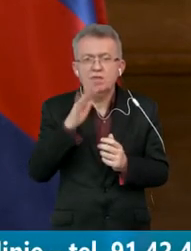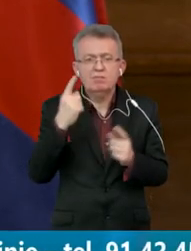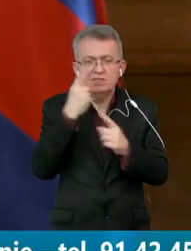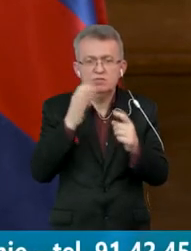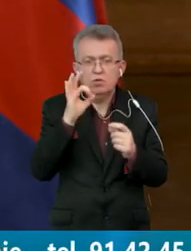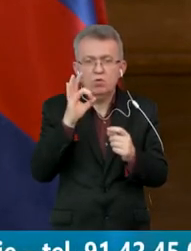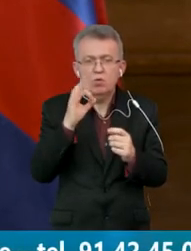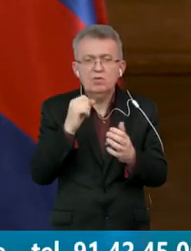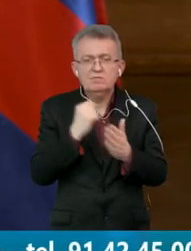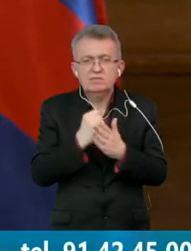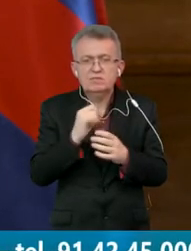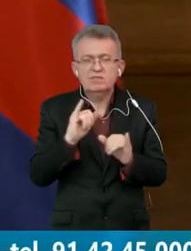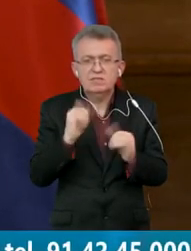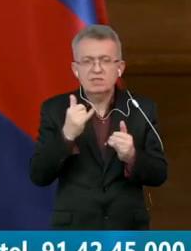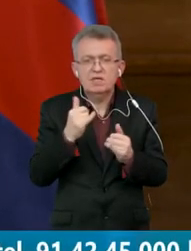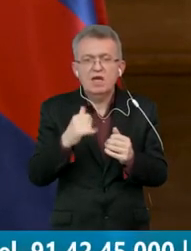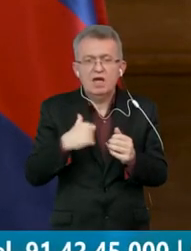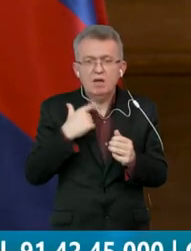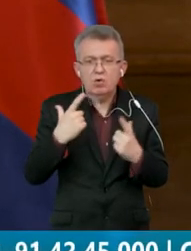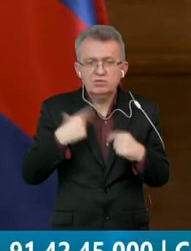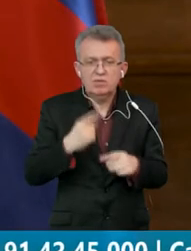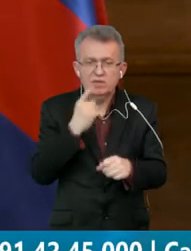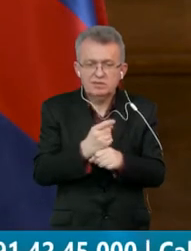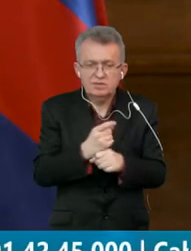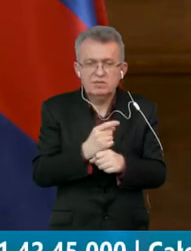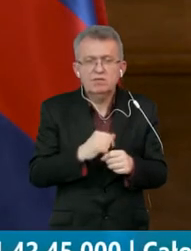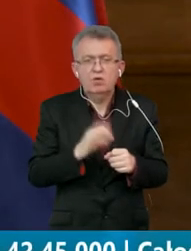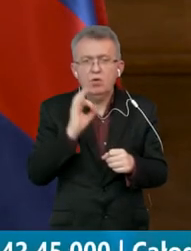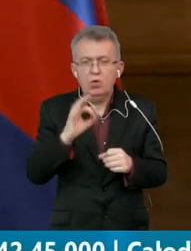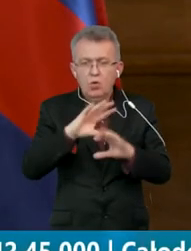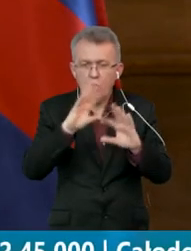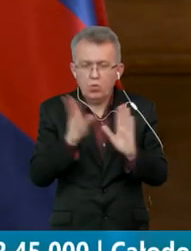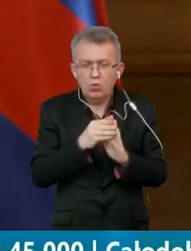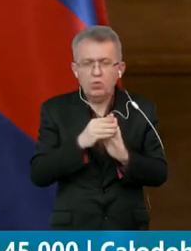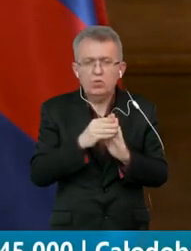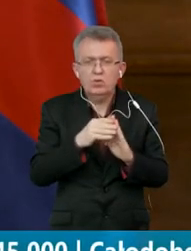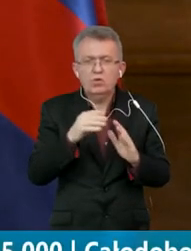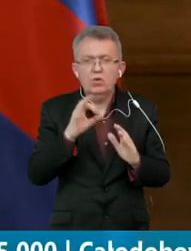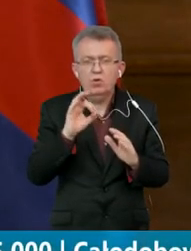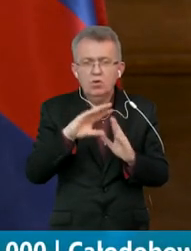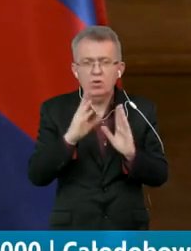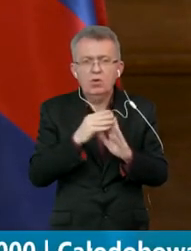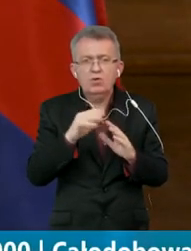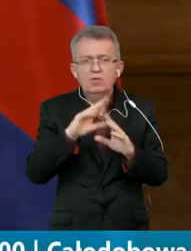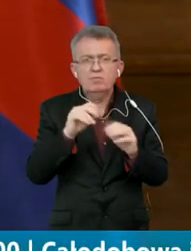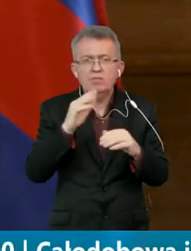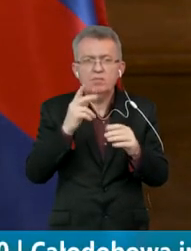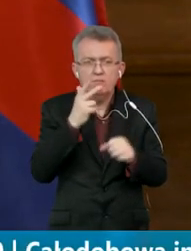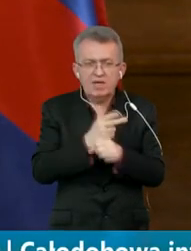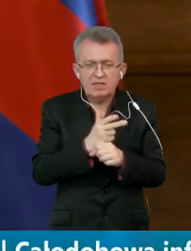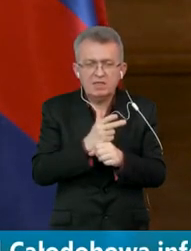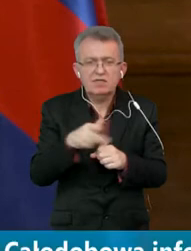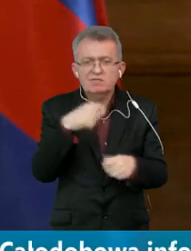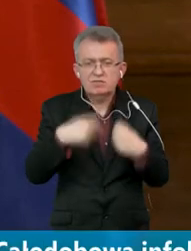takim eksperymencie czasowym, oczywiście, żeby osobom decydującym o ogólnej pojętej infrastrukturze parkingowej w